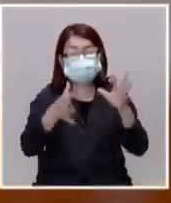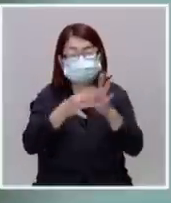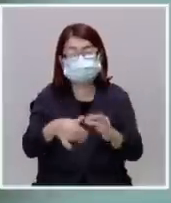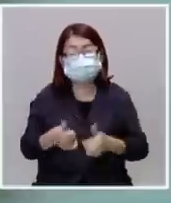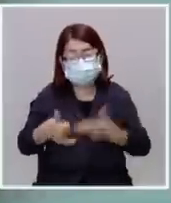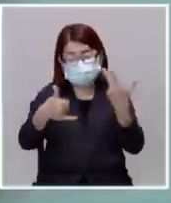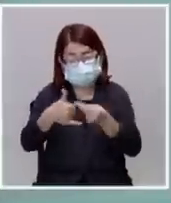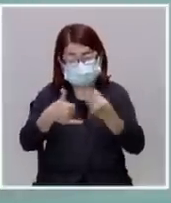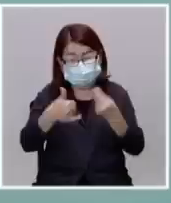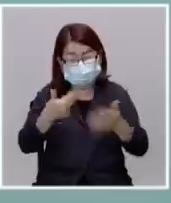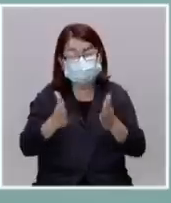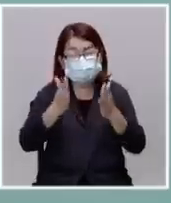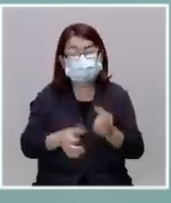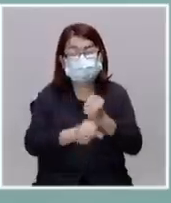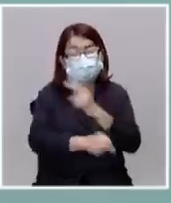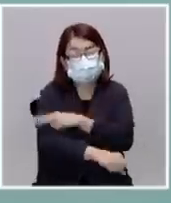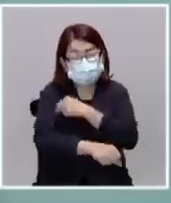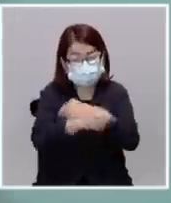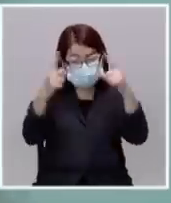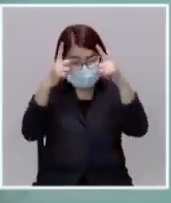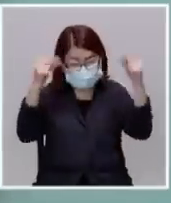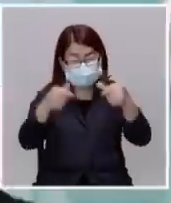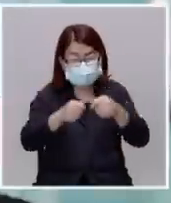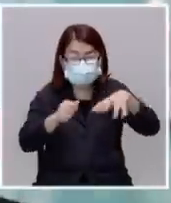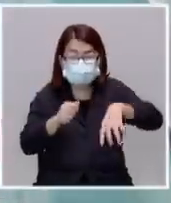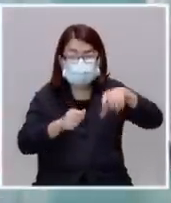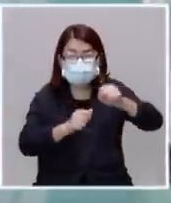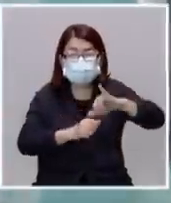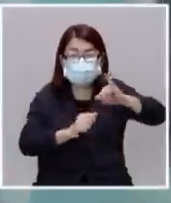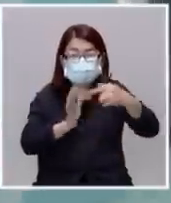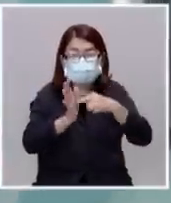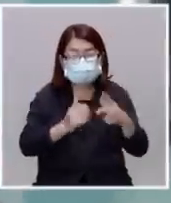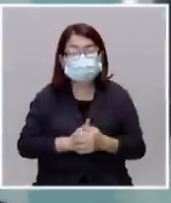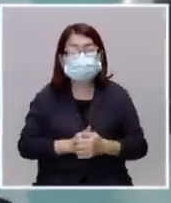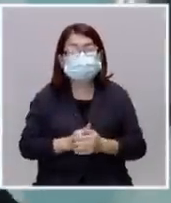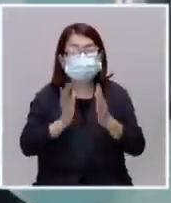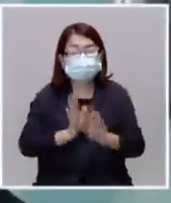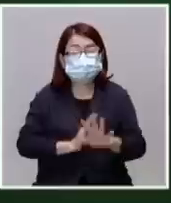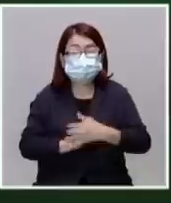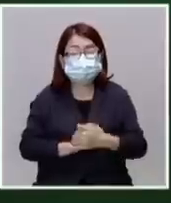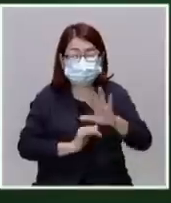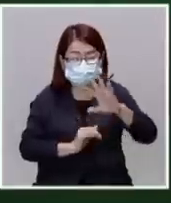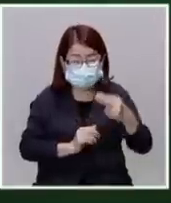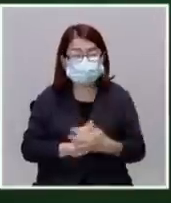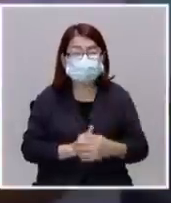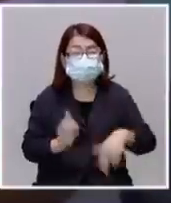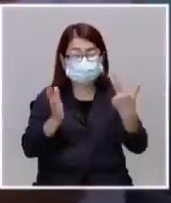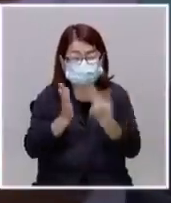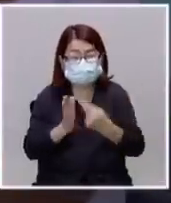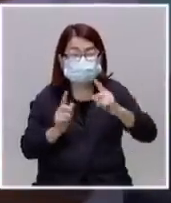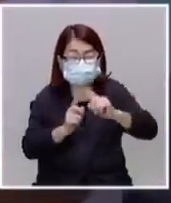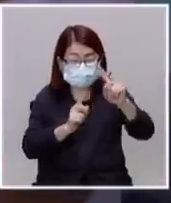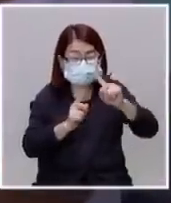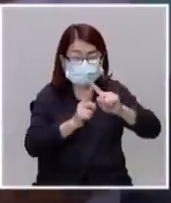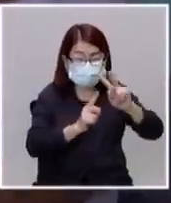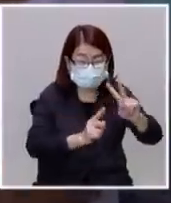พทย์ 25,374 คนในกรุงจาการ์ตาเป็นเวลา28วันนะคะหลังจากที่พวกเขาได้รับวัคซีนครบ2โดสเมื่อเดือนกุ